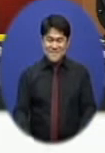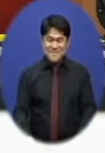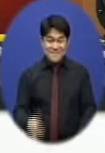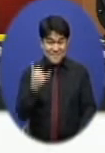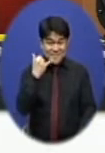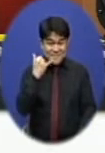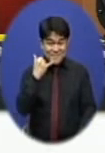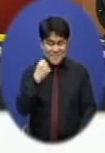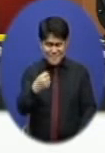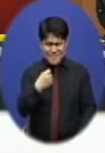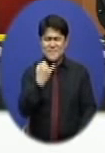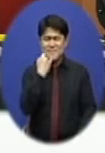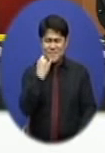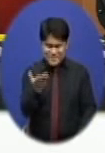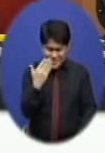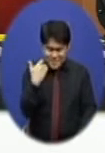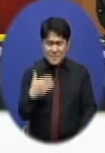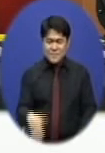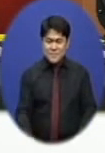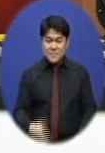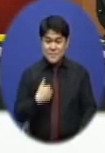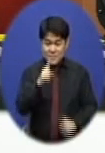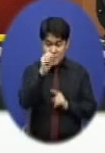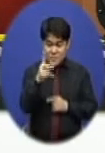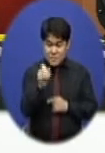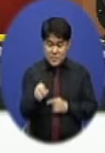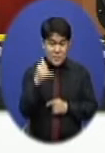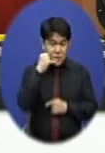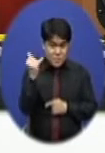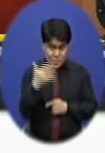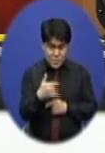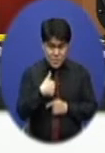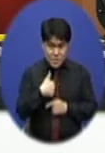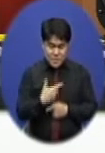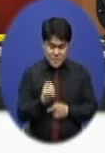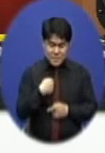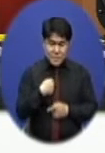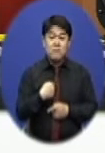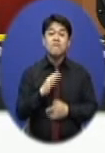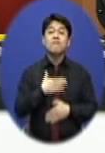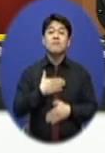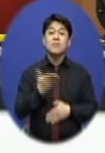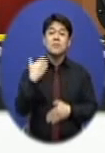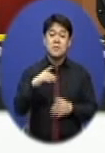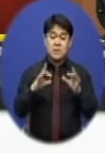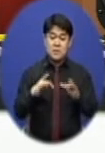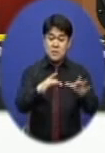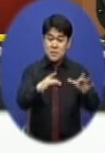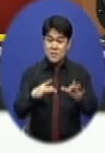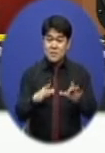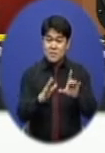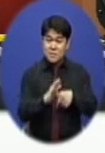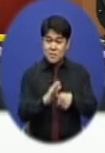되나요? 전화로도 다 털어놓으시고. 아니. 근데 이혜성님 전화번호는 네. 저한테 있어요. 아 그래요? 그때 CD 네. 주고받고